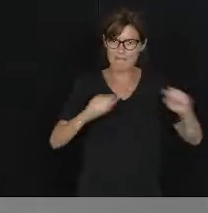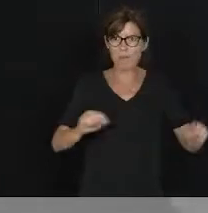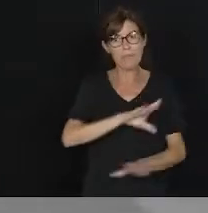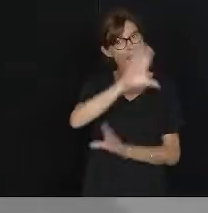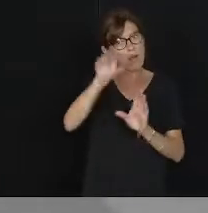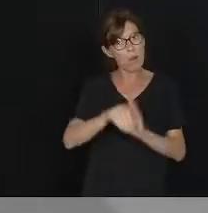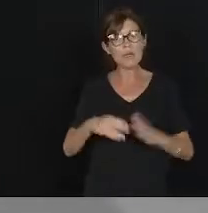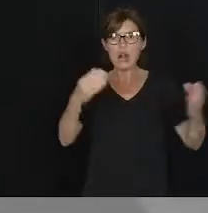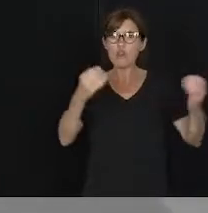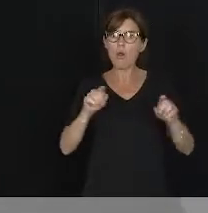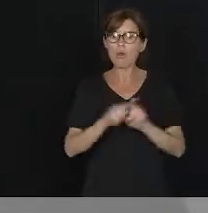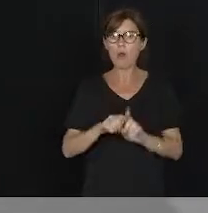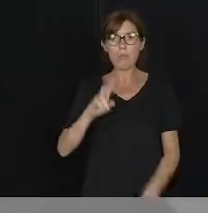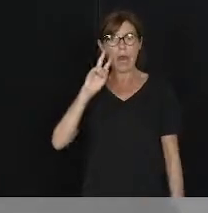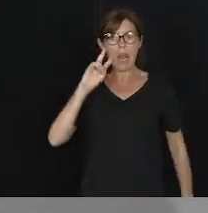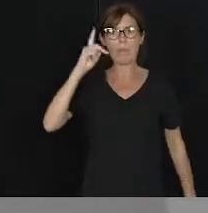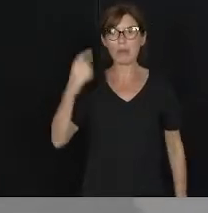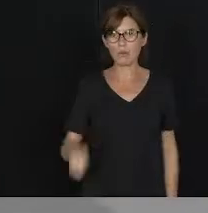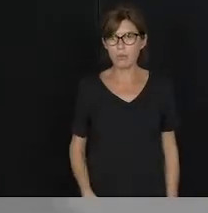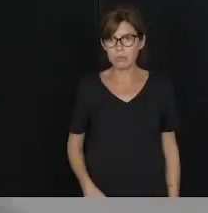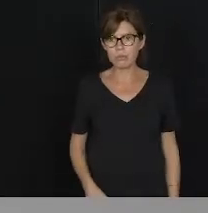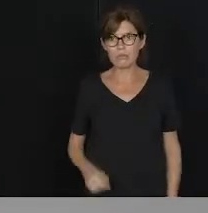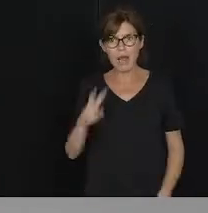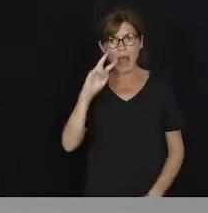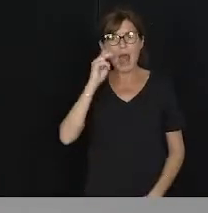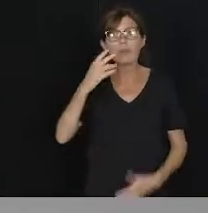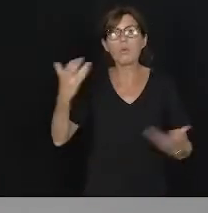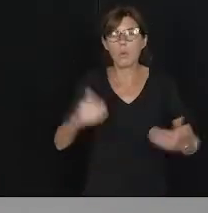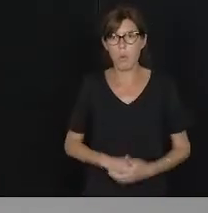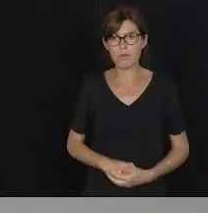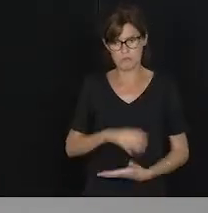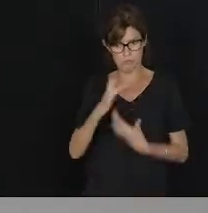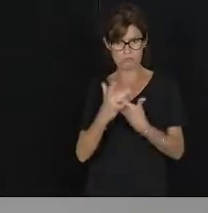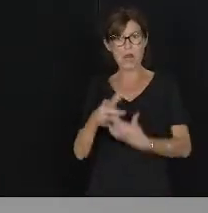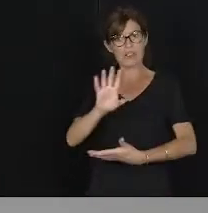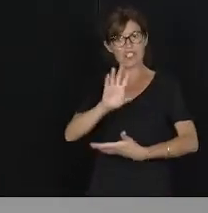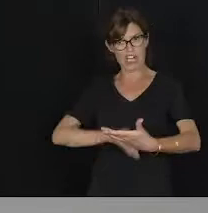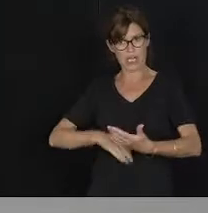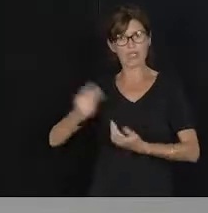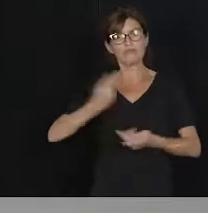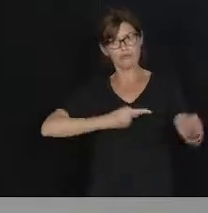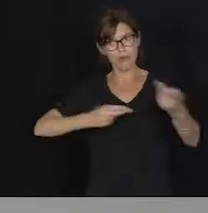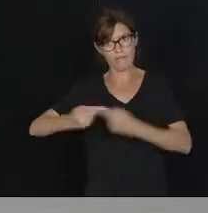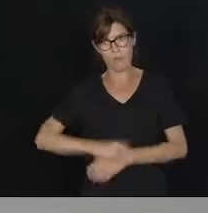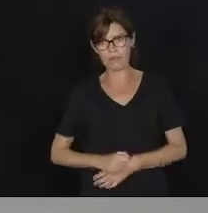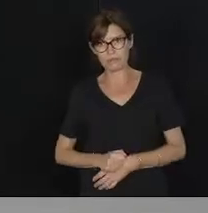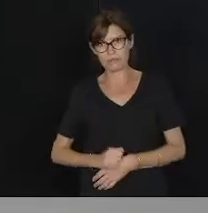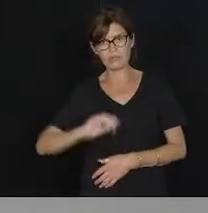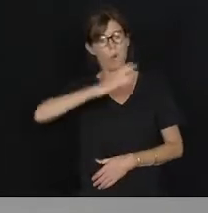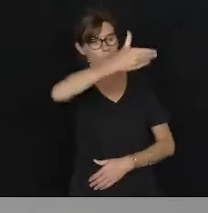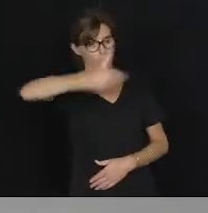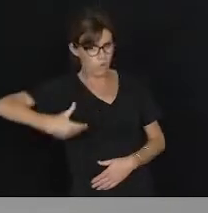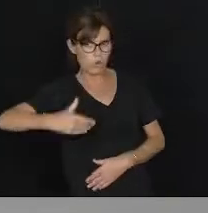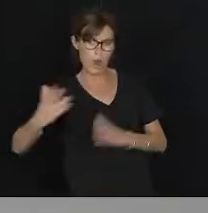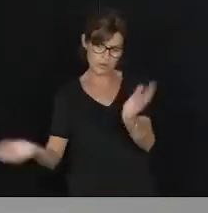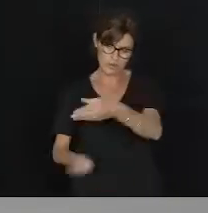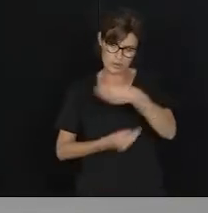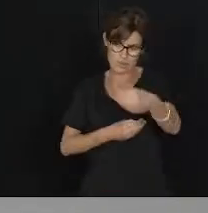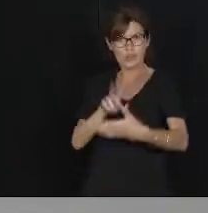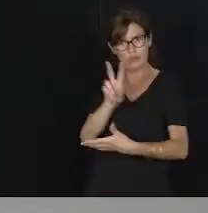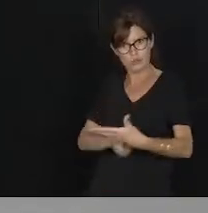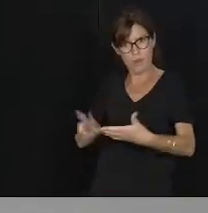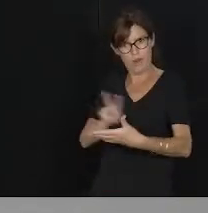nouvelle routine conjugale, celle de l'écriture, de la réception de la lettre et la relecture aussi très fréquente des